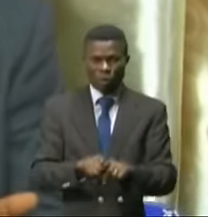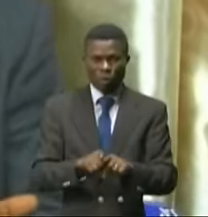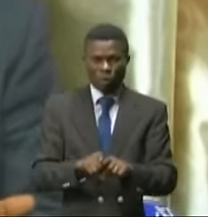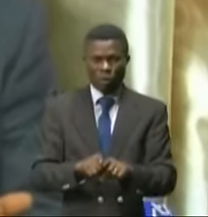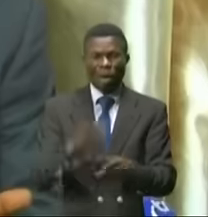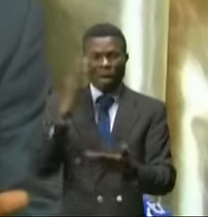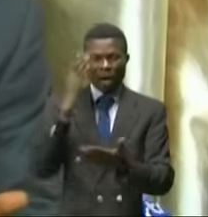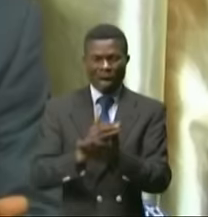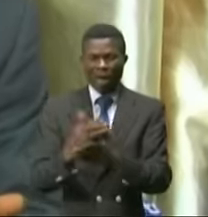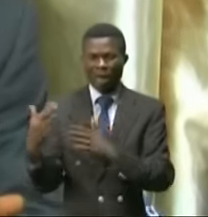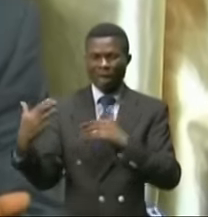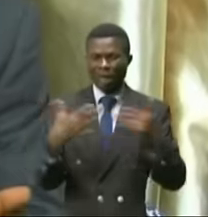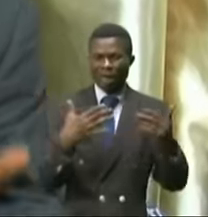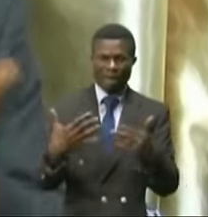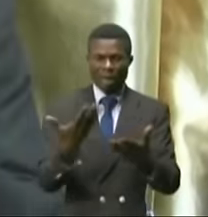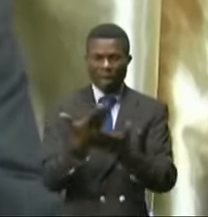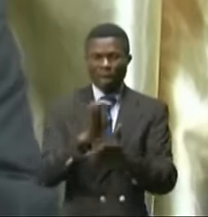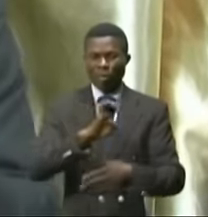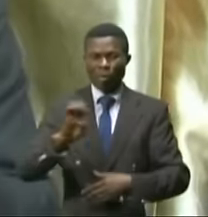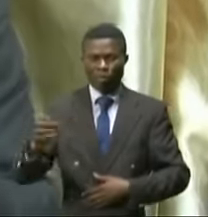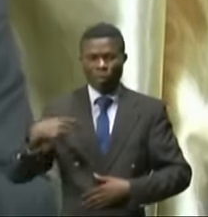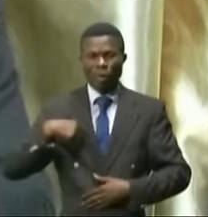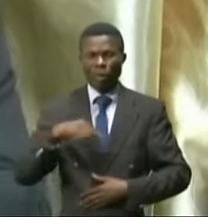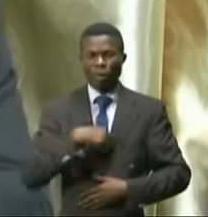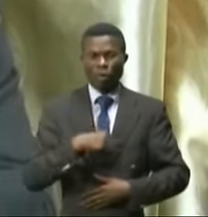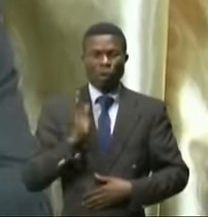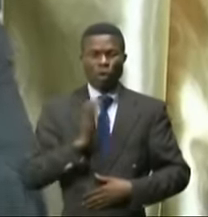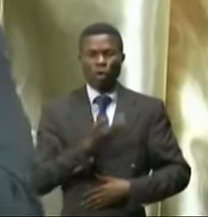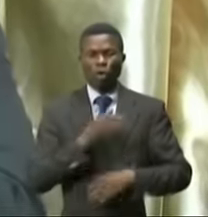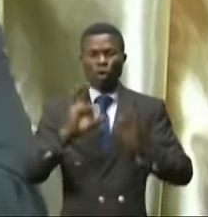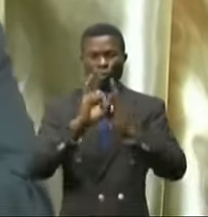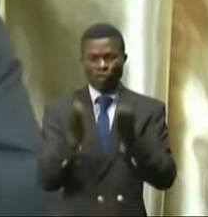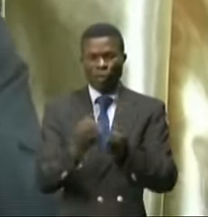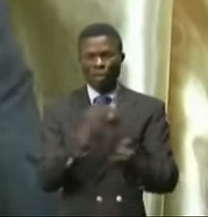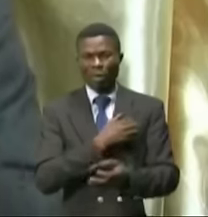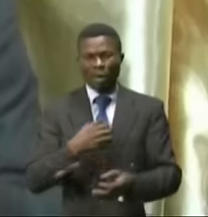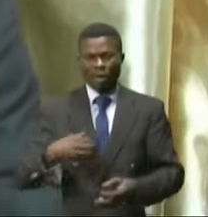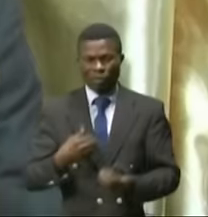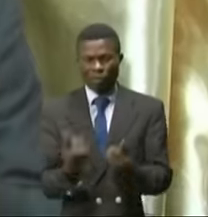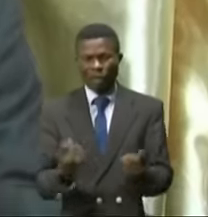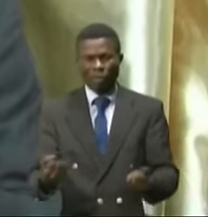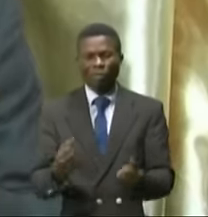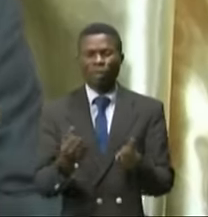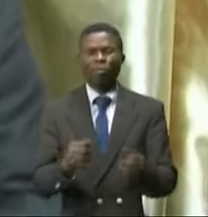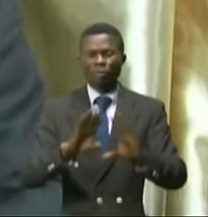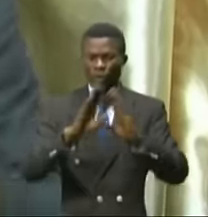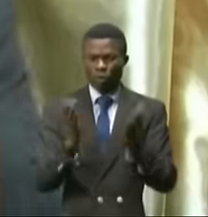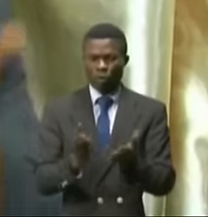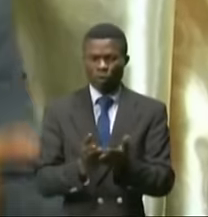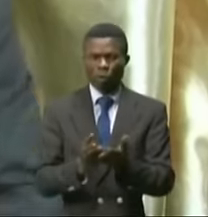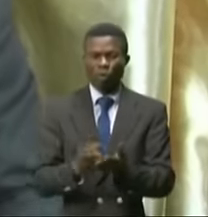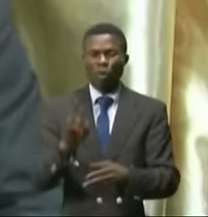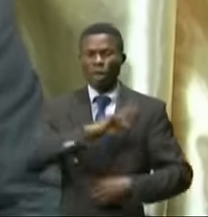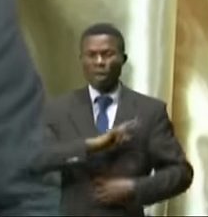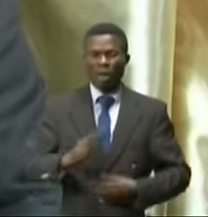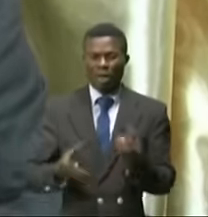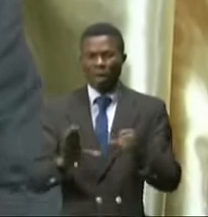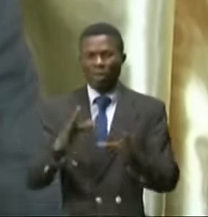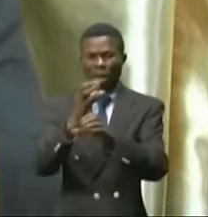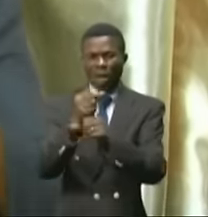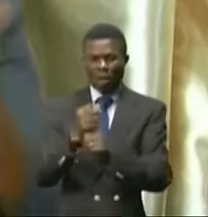cesse la guerre et que nos femmes, nos familles, nos enfants, à l'est de la RDC en particulier, puissent